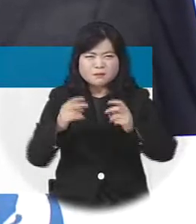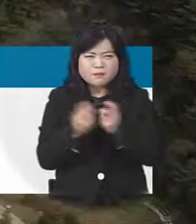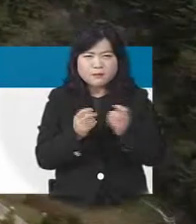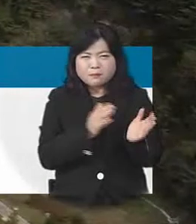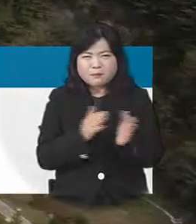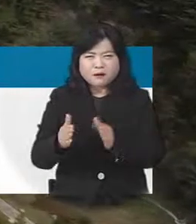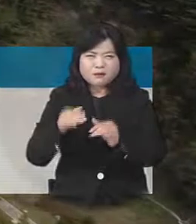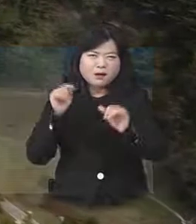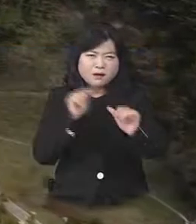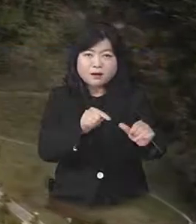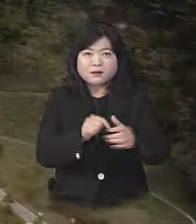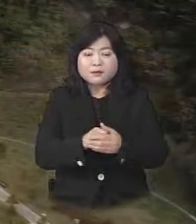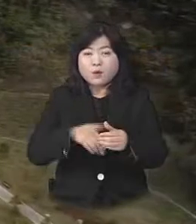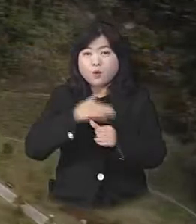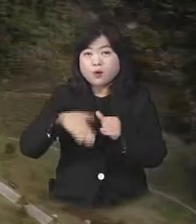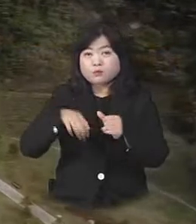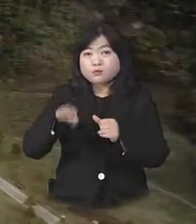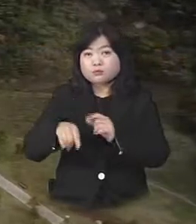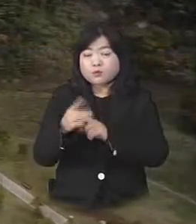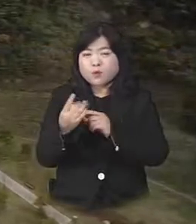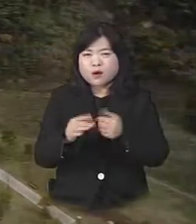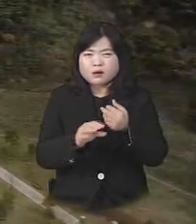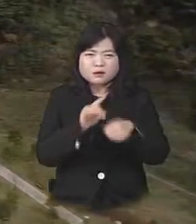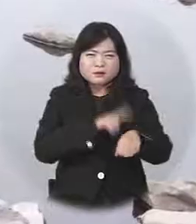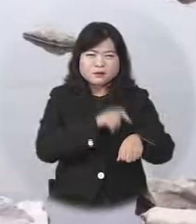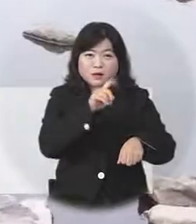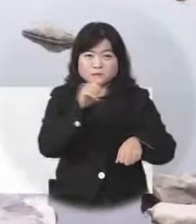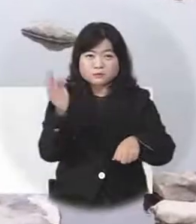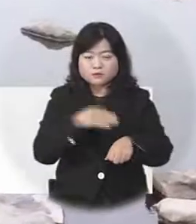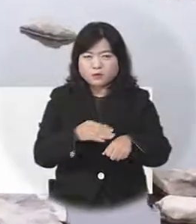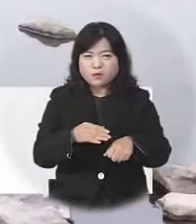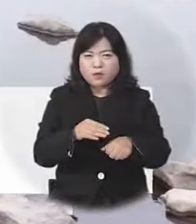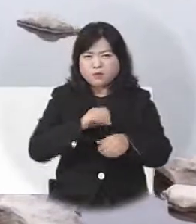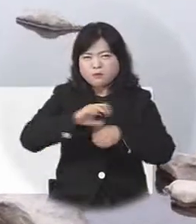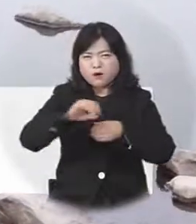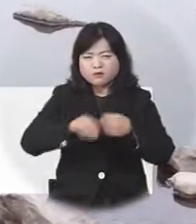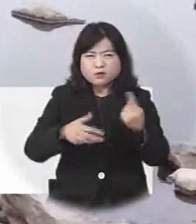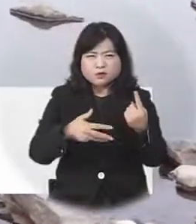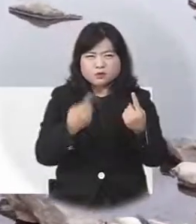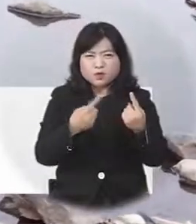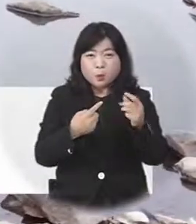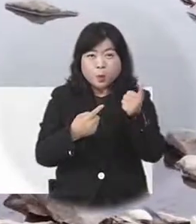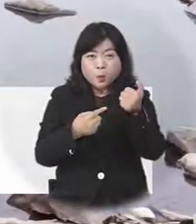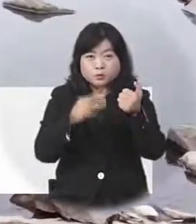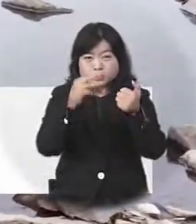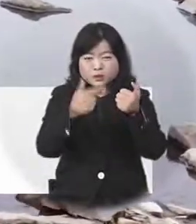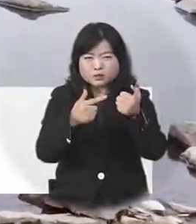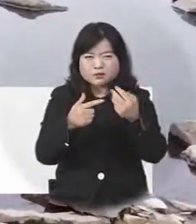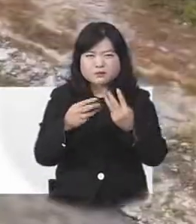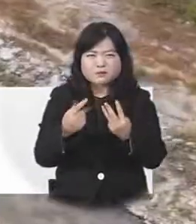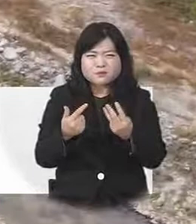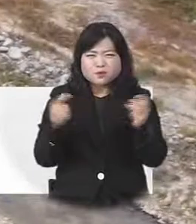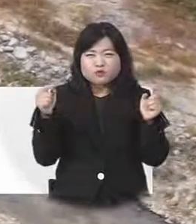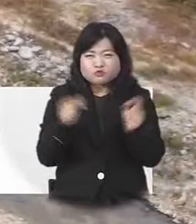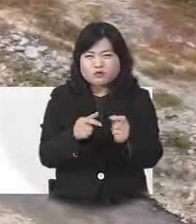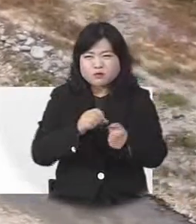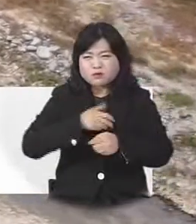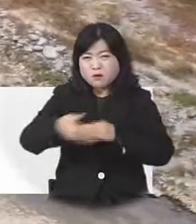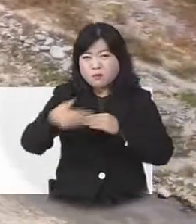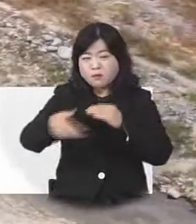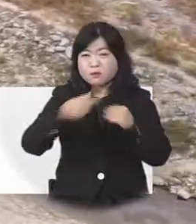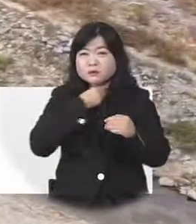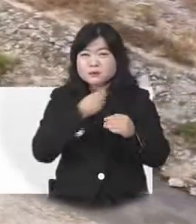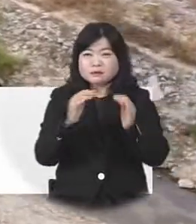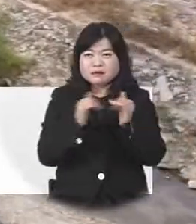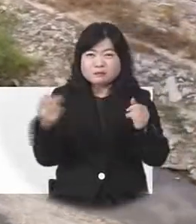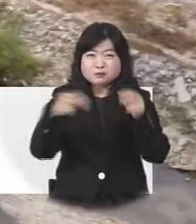마련하라. 환경부는 당초 오전 11시부터 방류량을 초당 50톤에서 3톤으로 줄여 흘려보낼 계획이었지만 주민들의 육탄